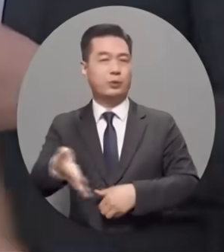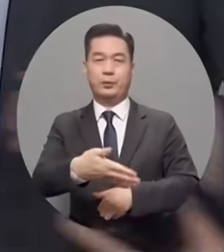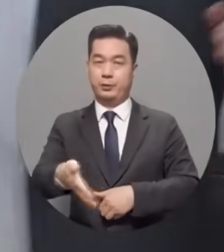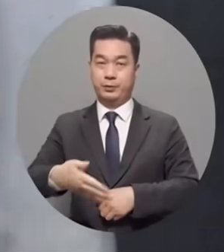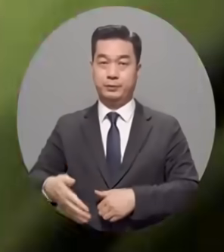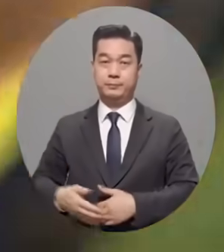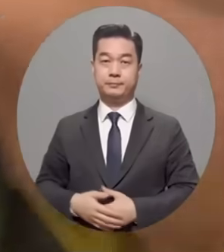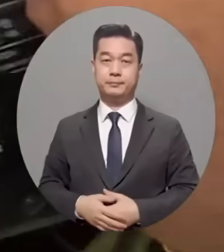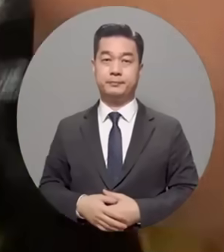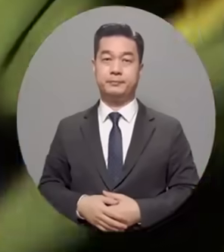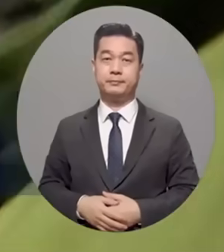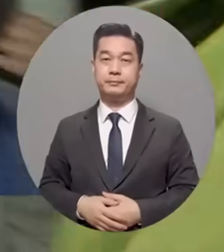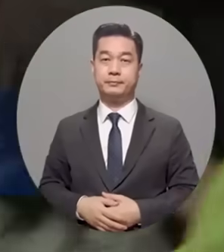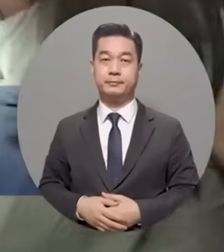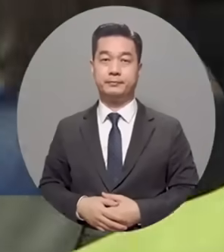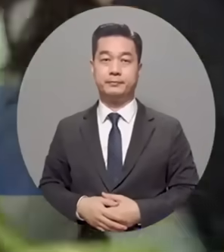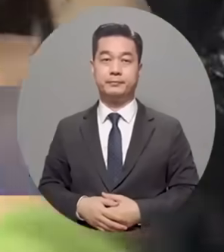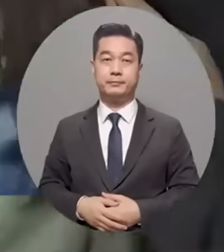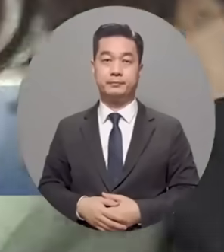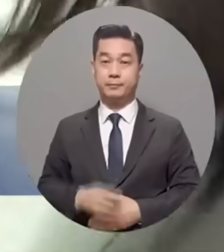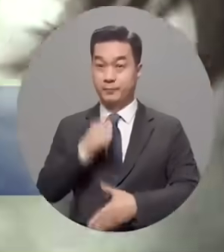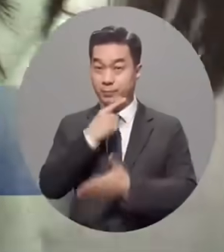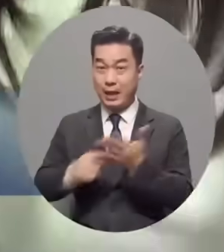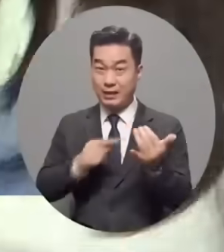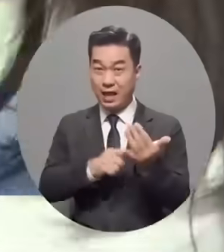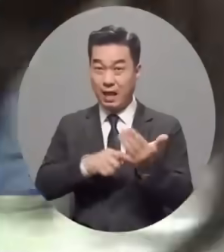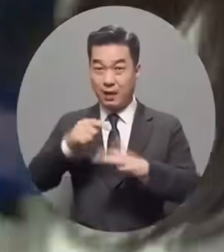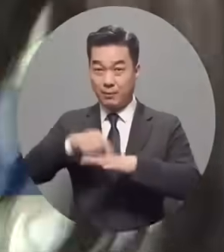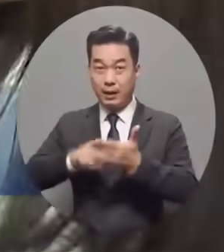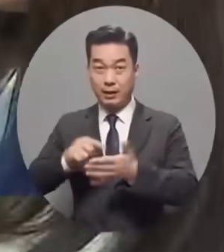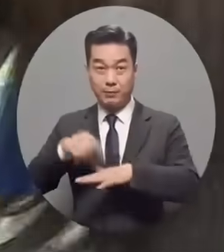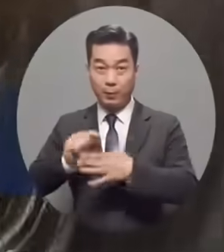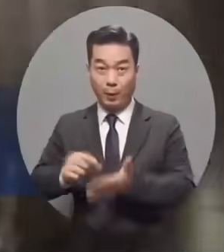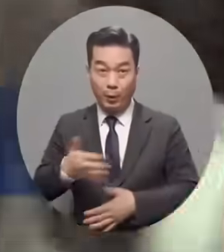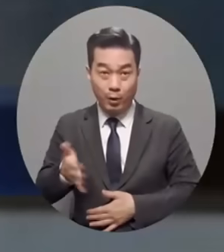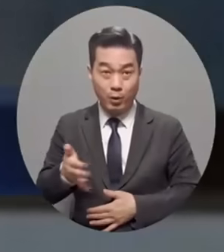알려졌습니다. 피해자들한테 미안하신 말 하나도 없으십니까? 잠깐만요.